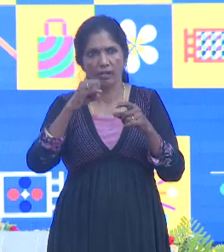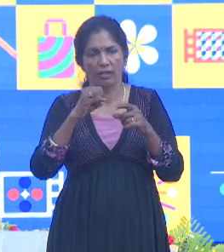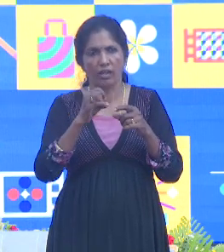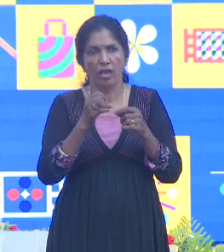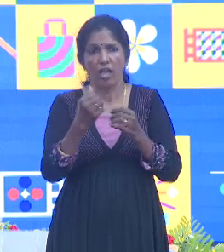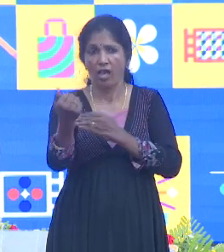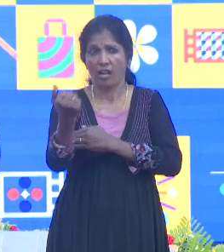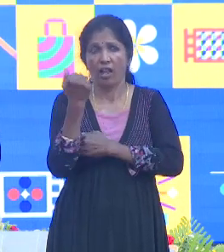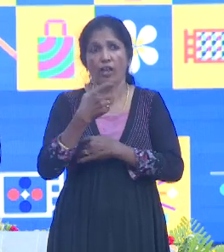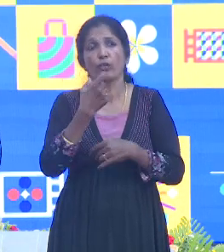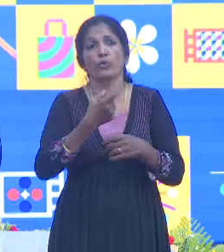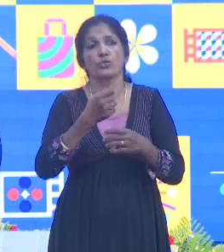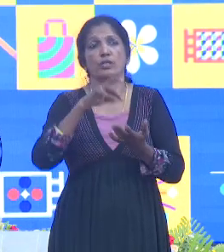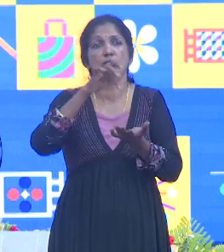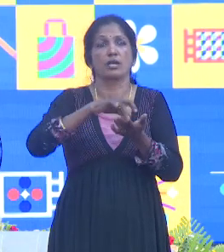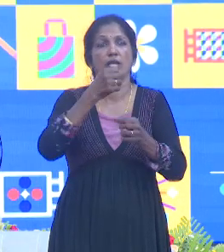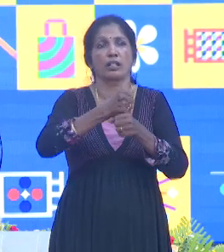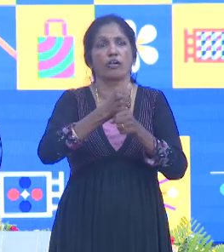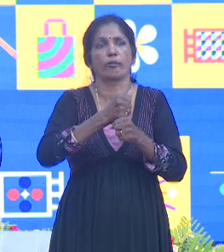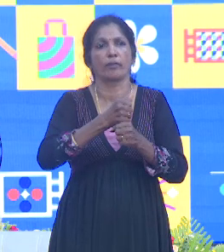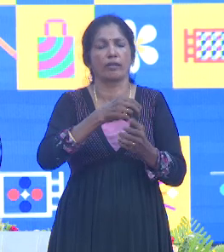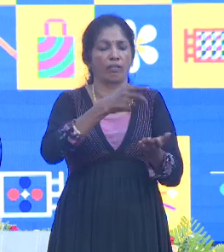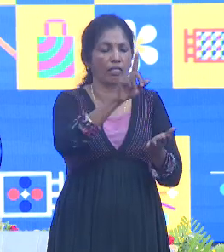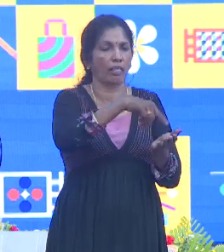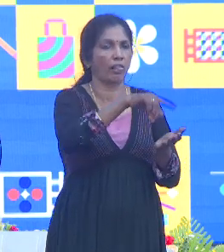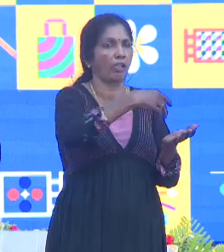അധികാരം ഉപയോഗിച്ചുകൊണ്ട് കേന്ദ്ര ഗവൺമെൻറ് പിരിച്ചുവിട്ടു.